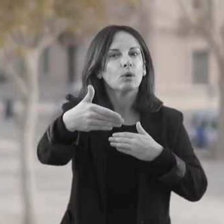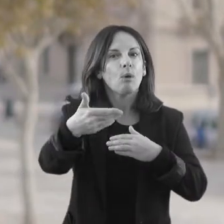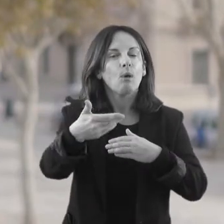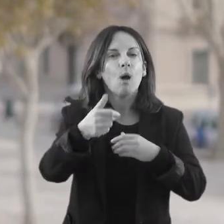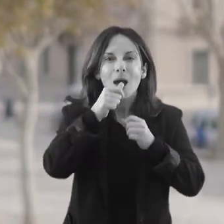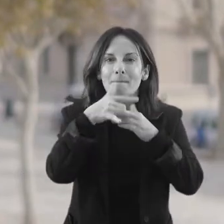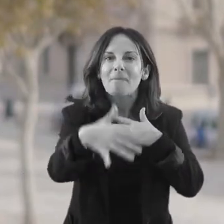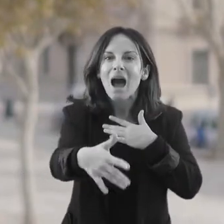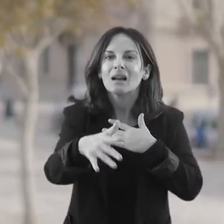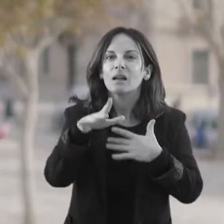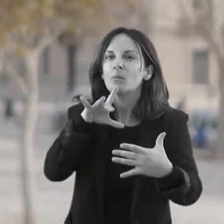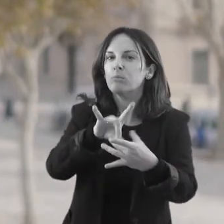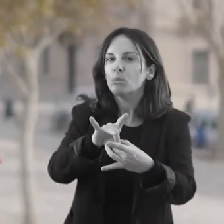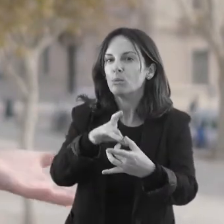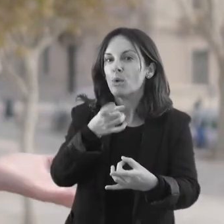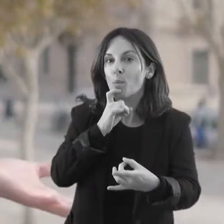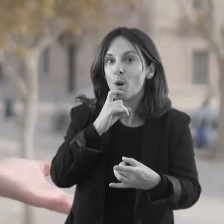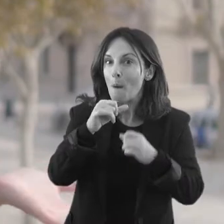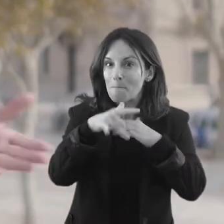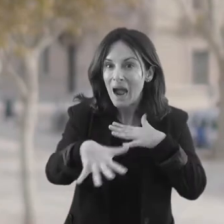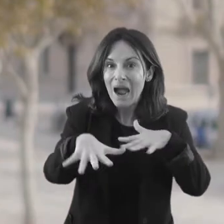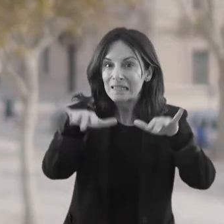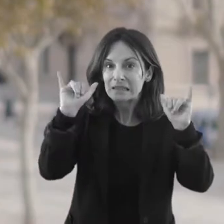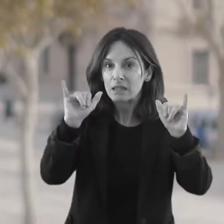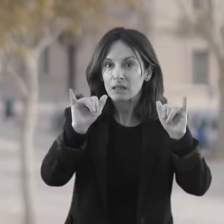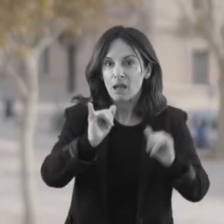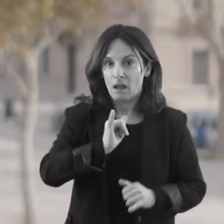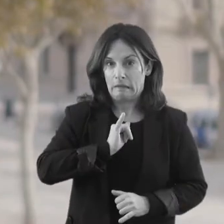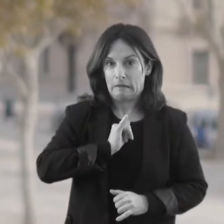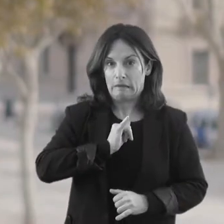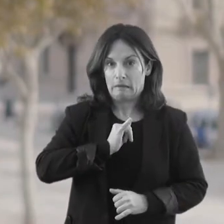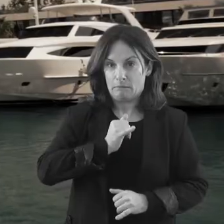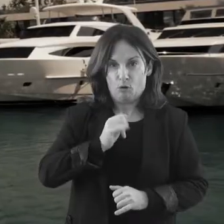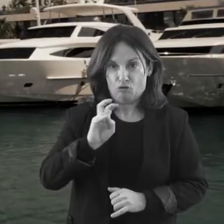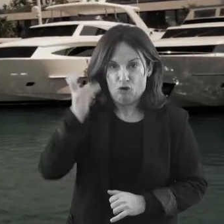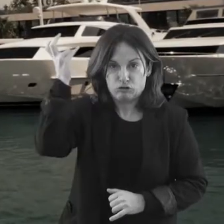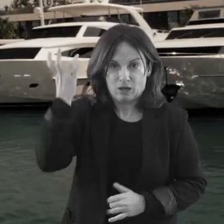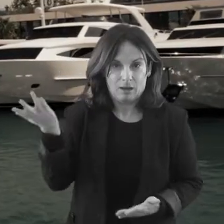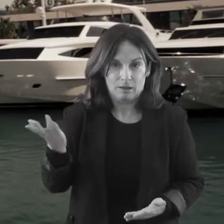volem tenir amb una mà que sense ella en realitat no explicaríem què som nosaltres.